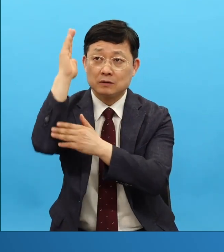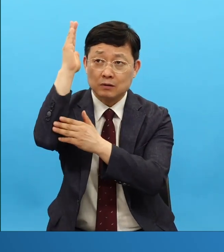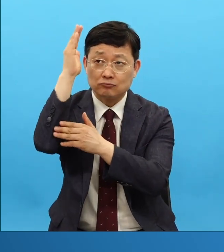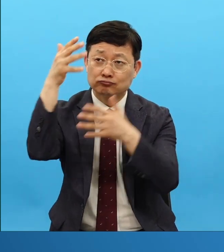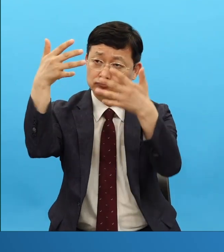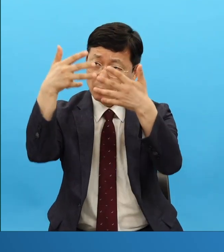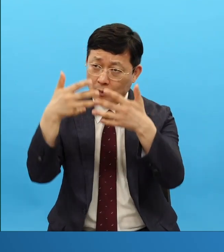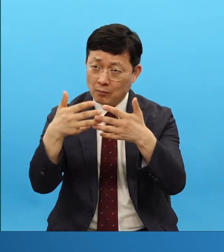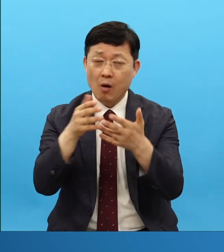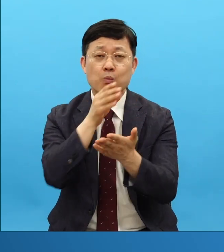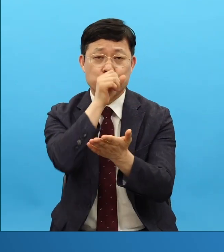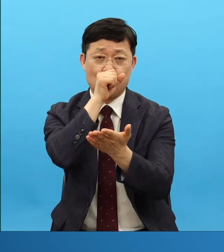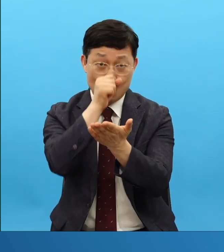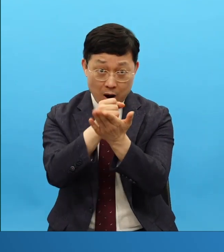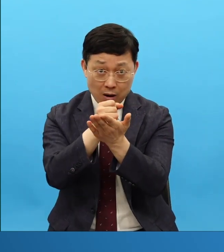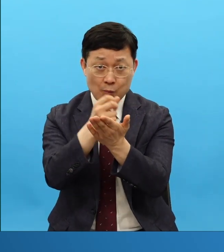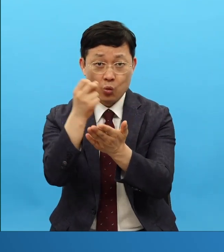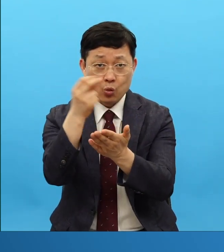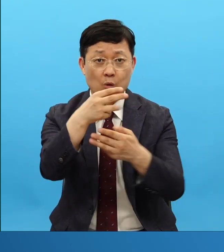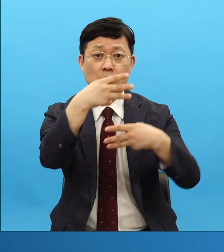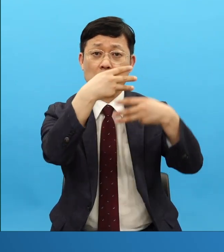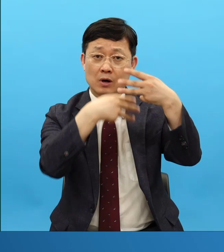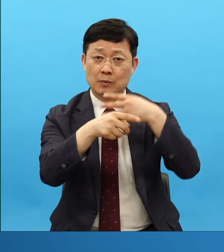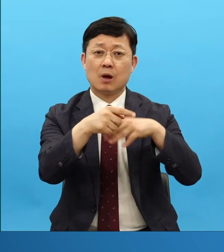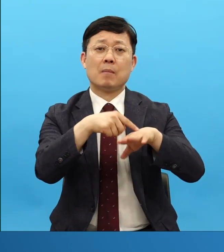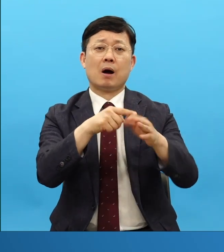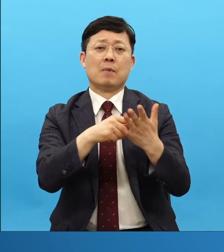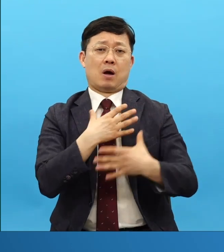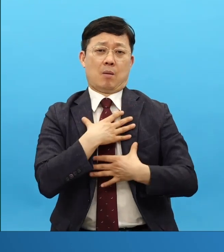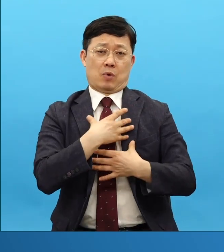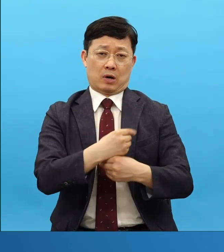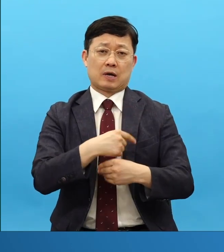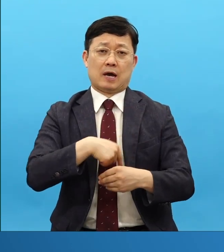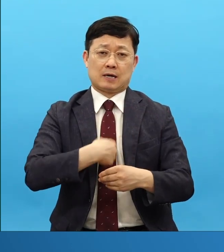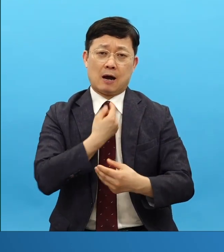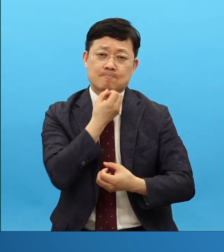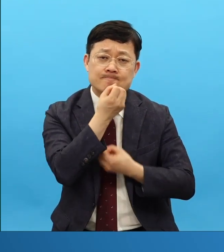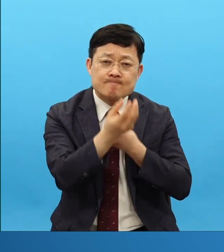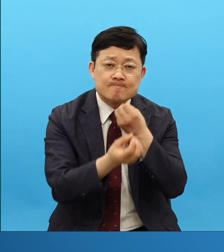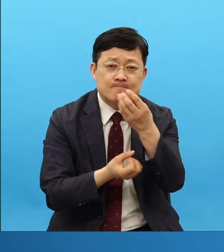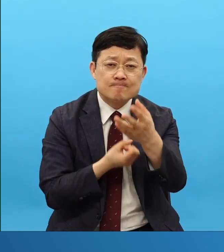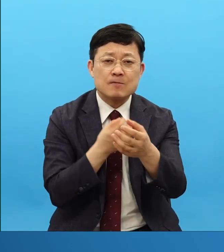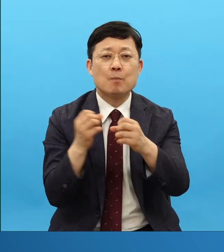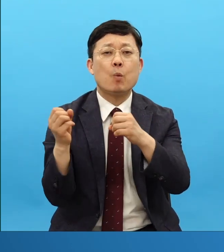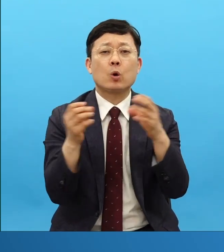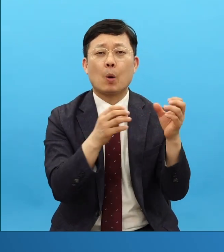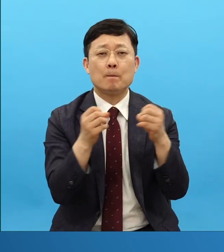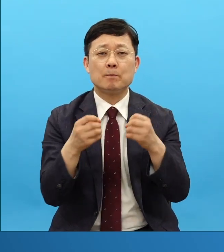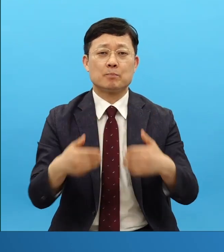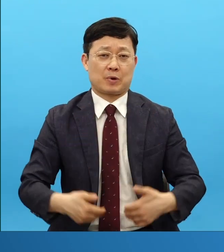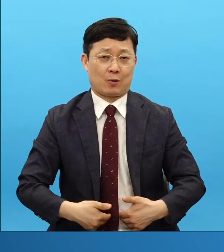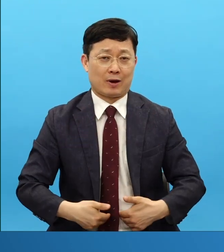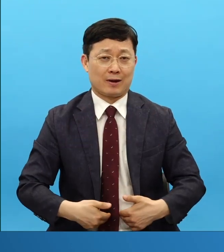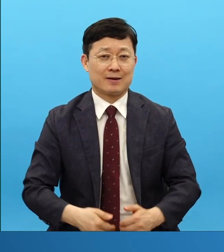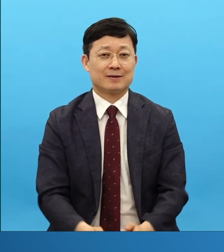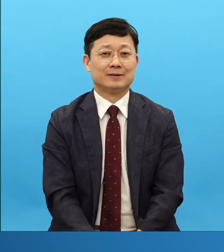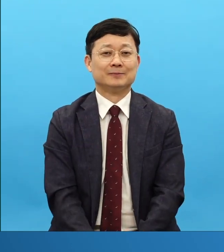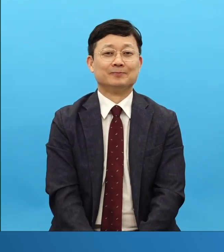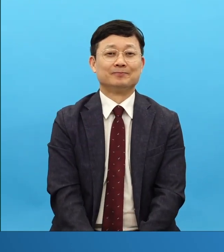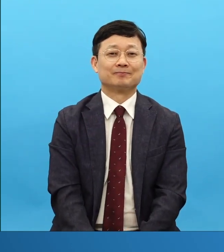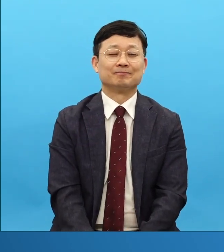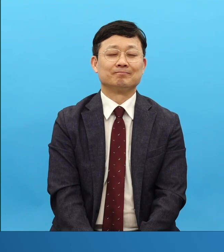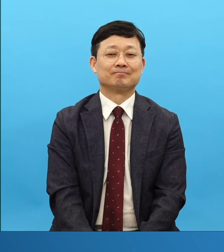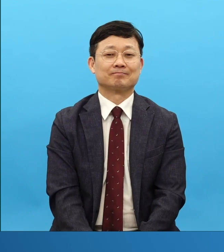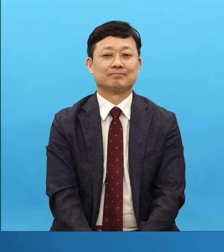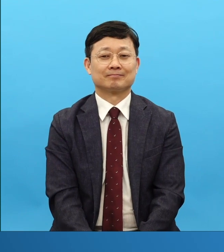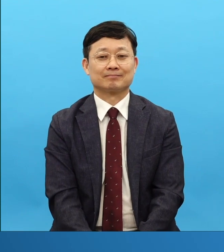거고요. 렘넌트들이 정말 편하게 자기 얘기를 할 수 있어야 돼요. The word coming from the pulpit and the core, that's rightful, but they